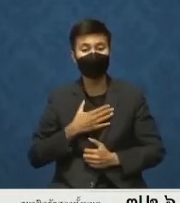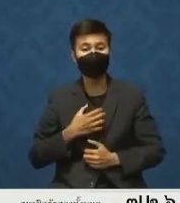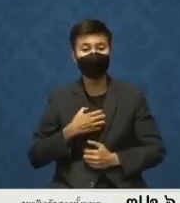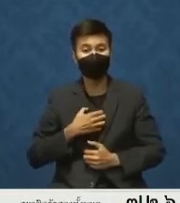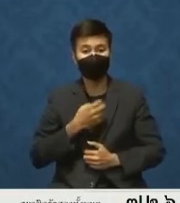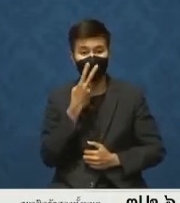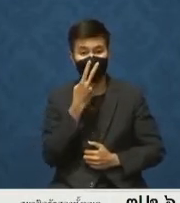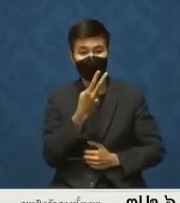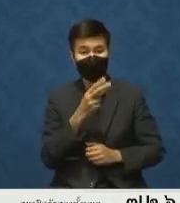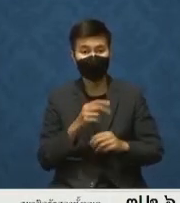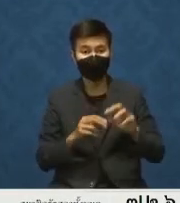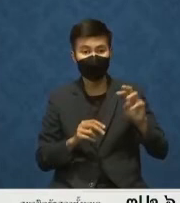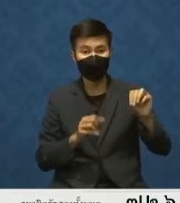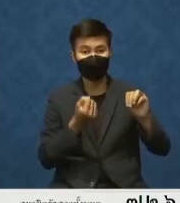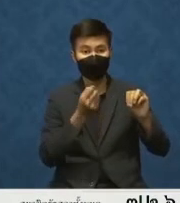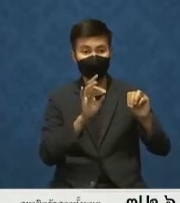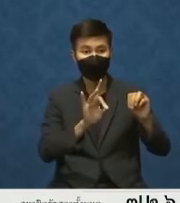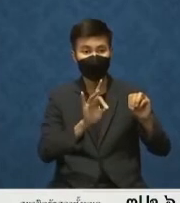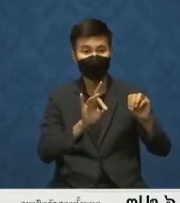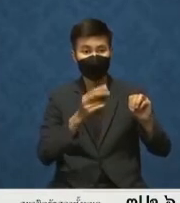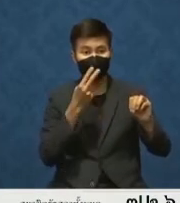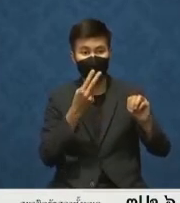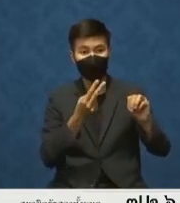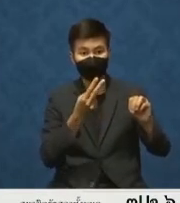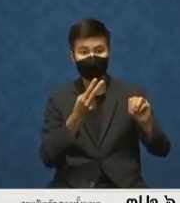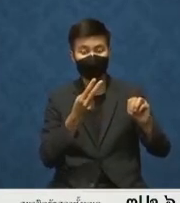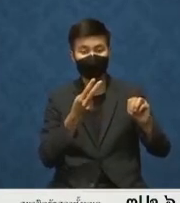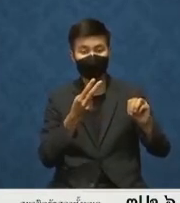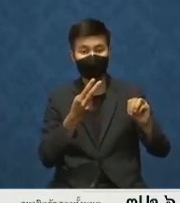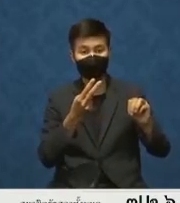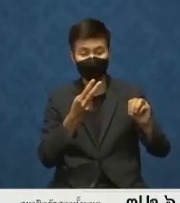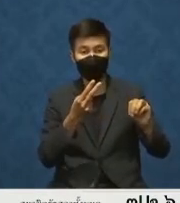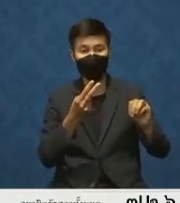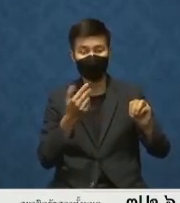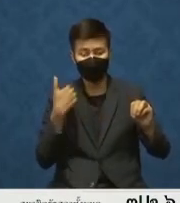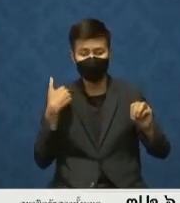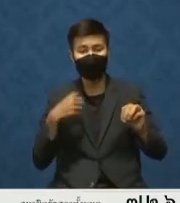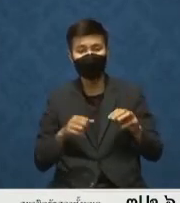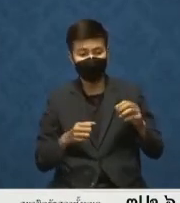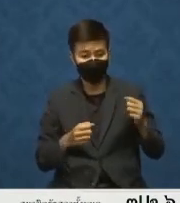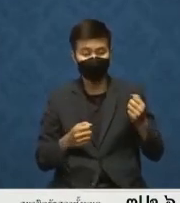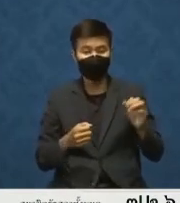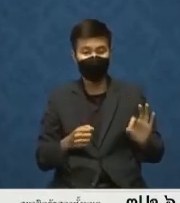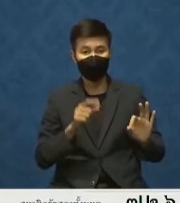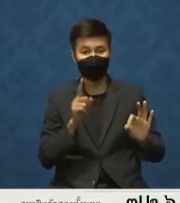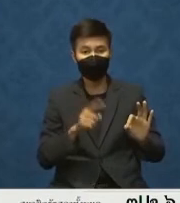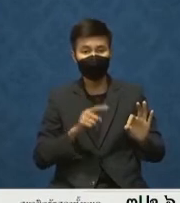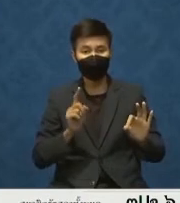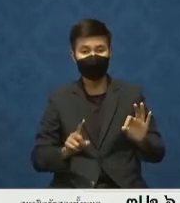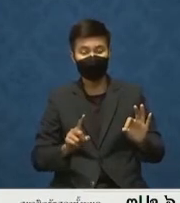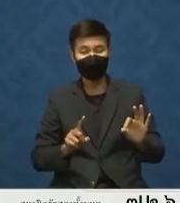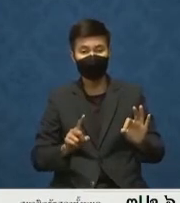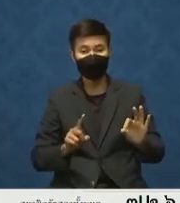ได้ดูในมาตาที่ 18 ประกอบกัมาตาที่ 19 ทั 1มาตาที่ 18 และ 19 ทับ 1